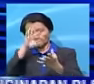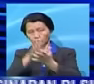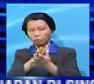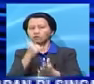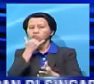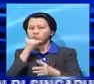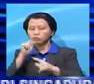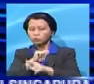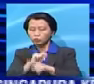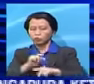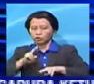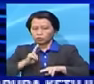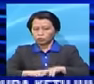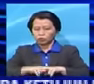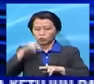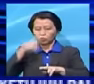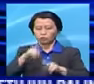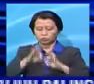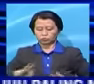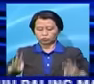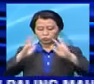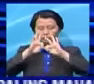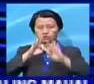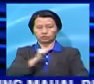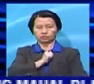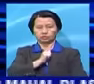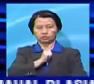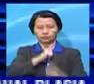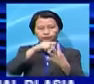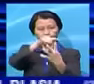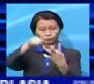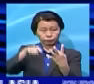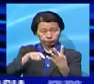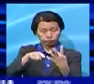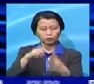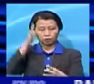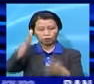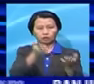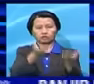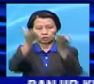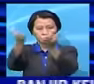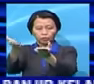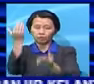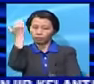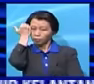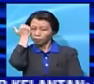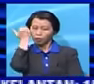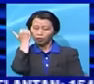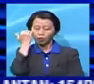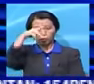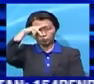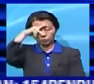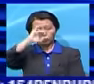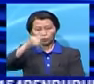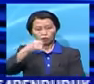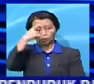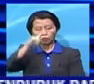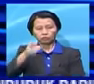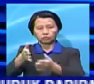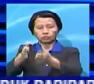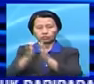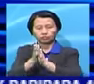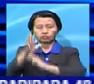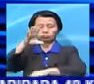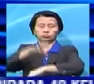menyalahgunakan kedudukan mereka untuk kepentingan sendiri kesemua suspek dijangka dibawa ke mahkamah majistret Putrajaya untuk permohonan